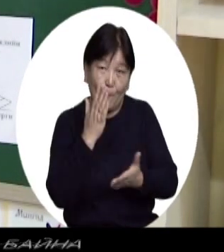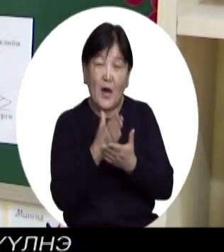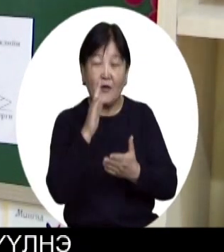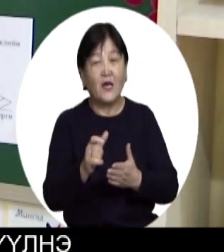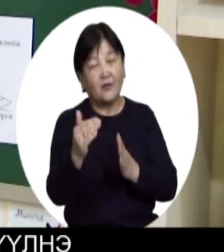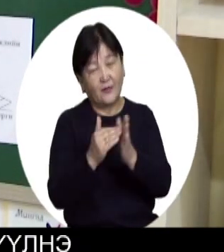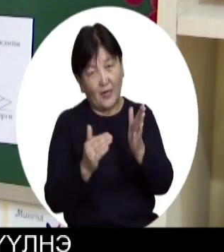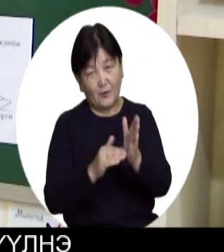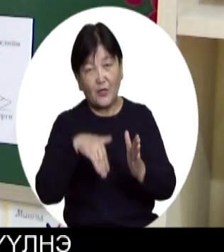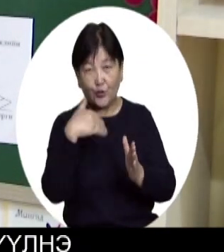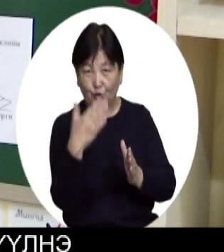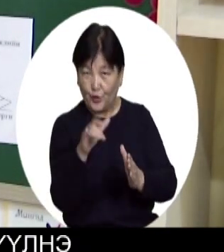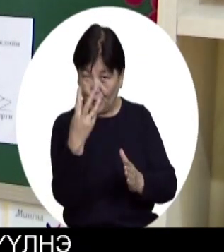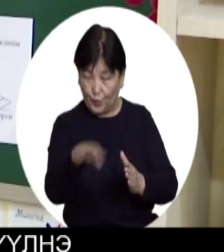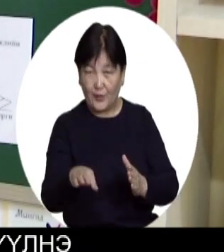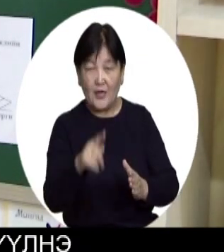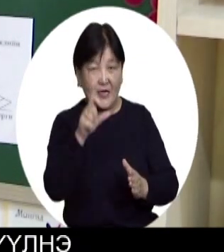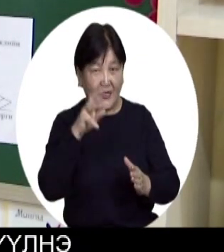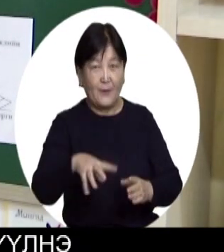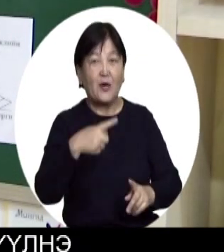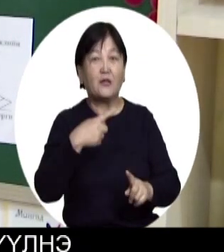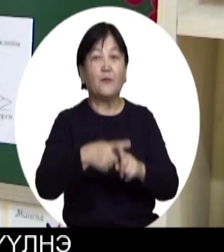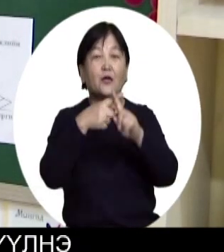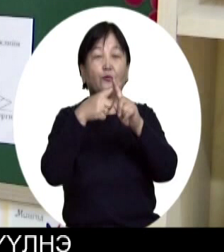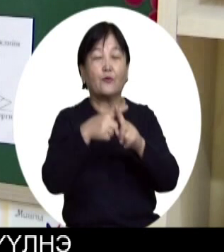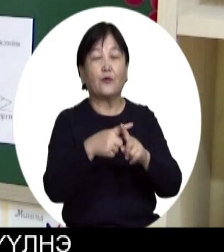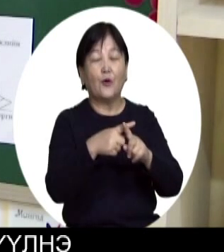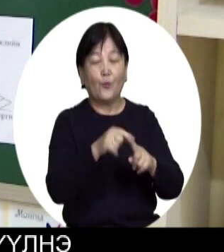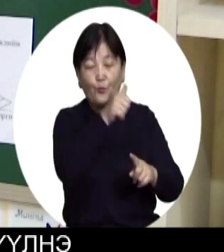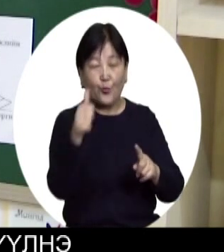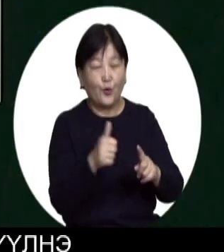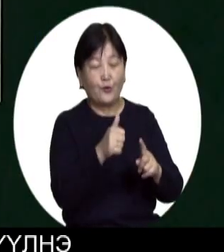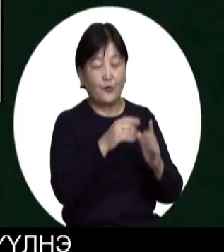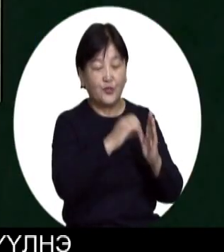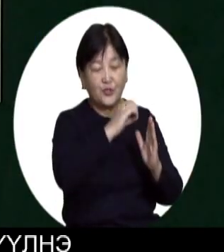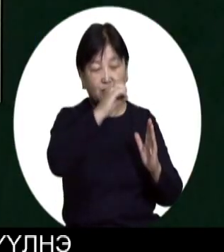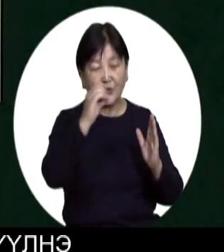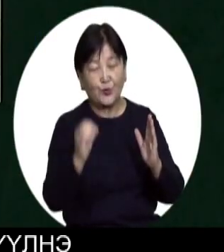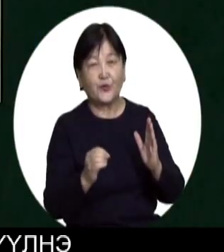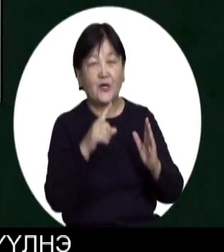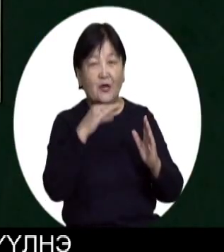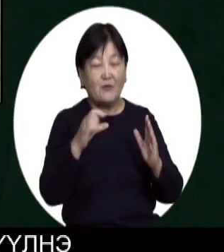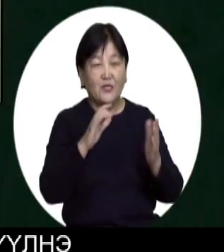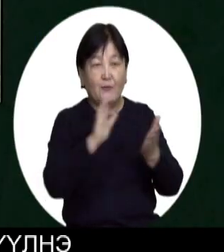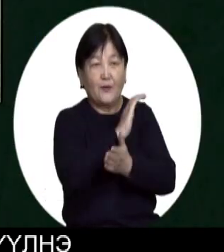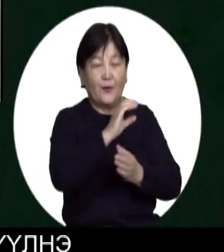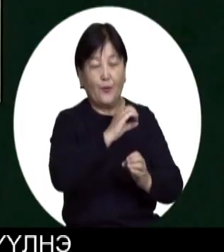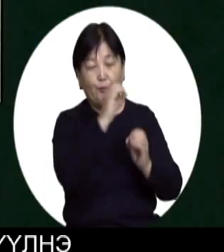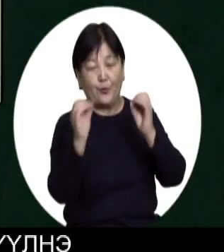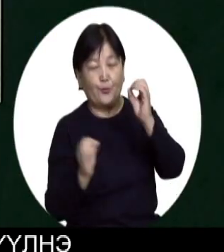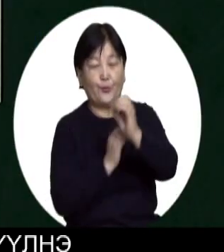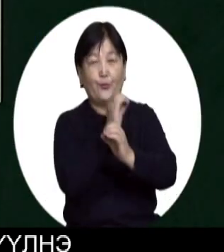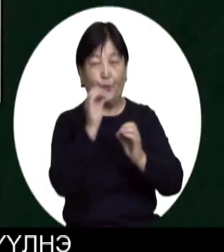за температур ихсгэхээр бүх жижиг хэсгийн энерги жигд өснө. Тэгэхээр Больцманны тархалтын мөрийн